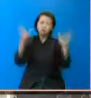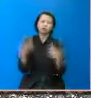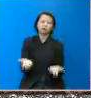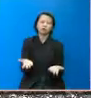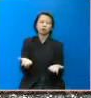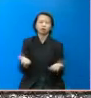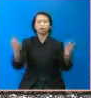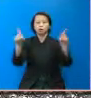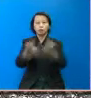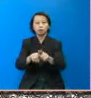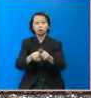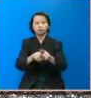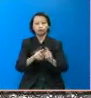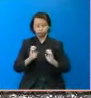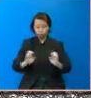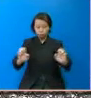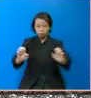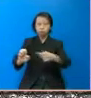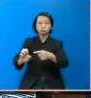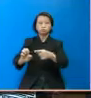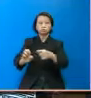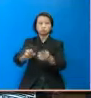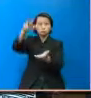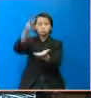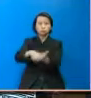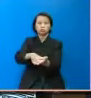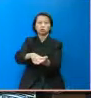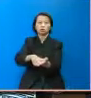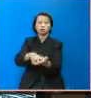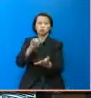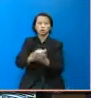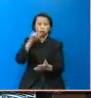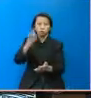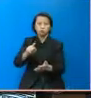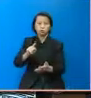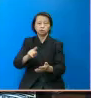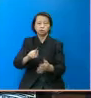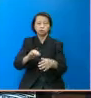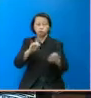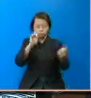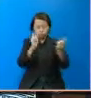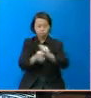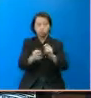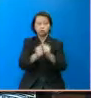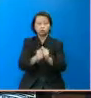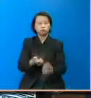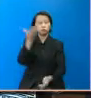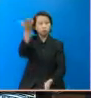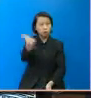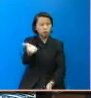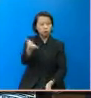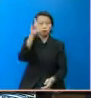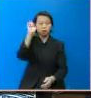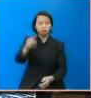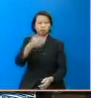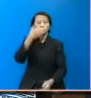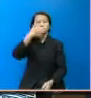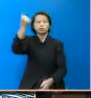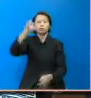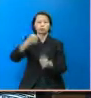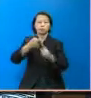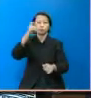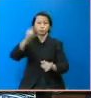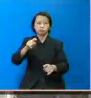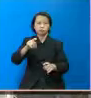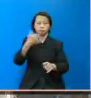juga darurat yang telah pun proclaim, it must be debated. You can just lay out, it must be debated, it